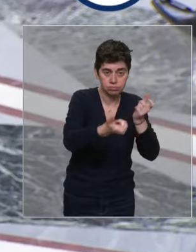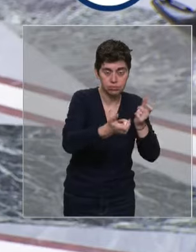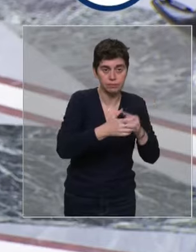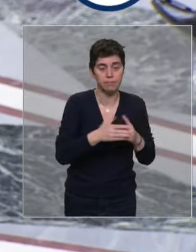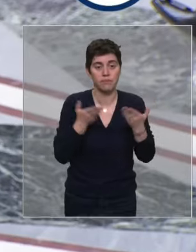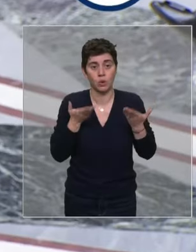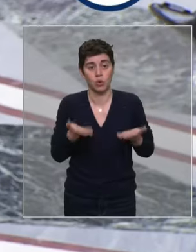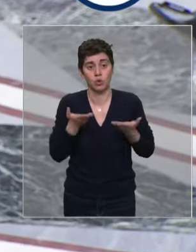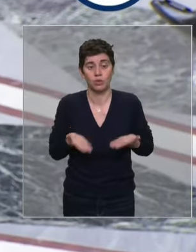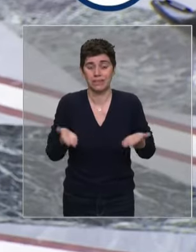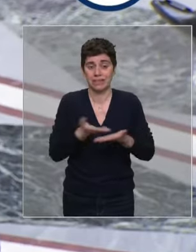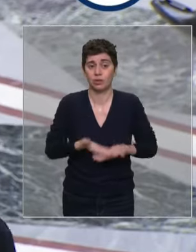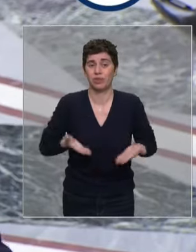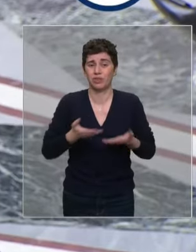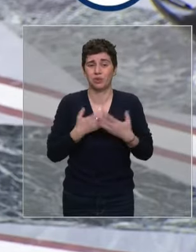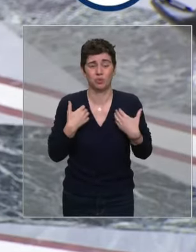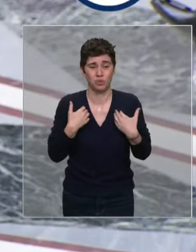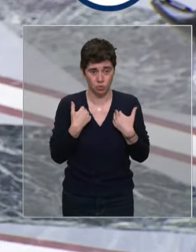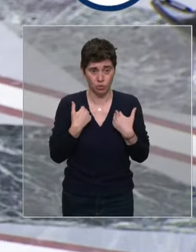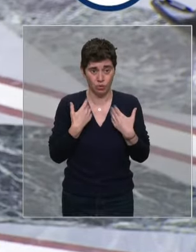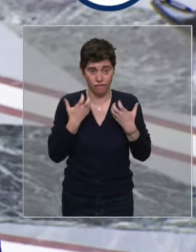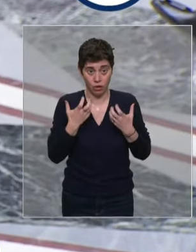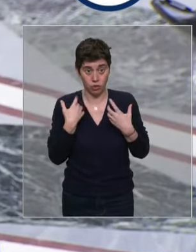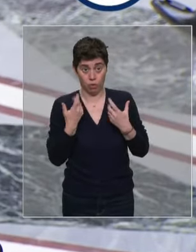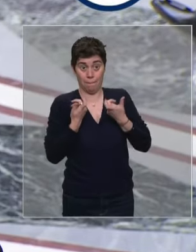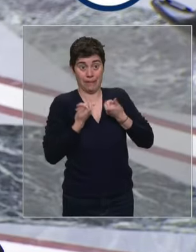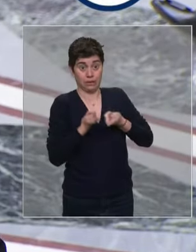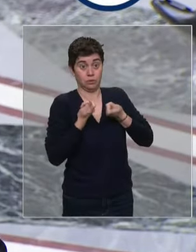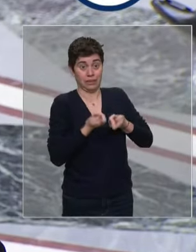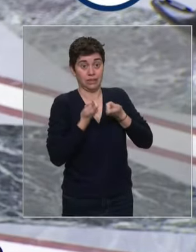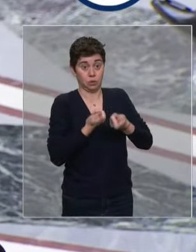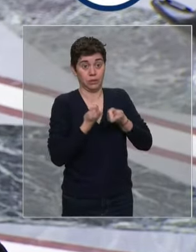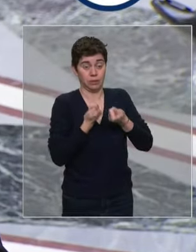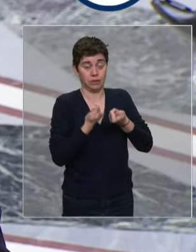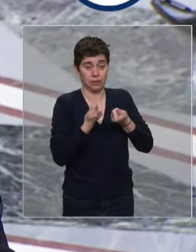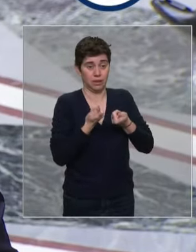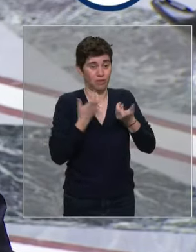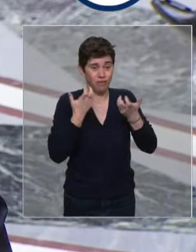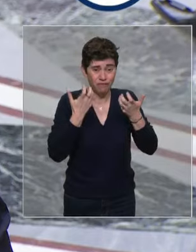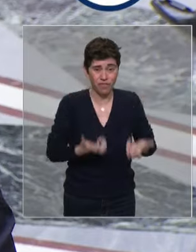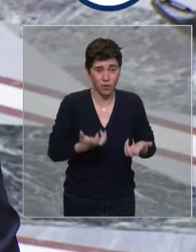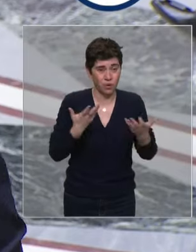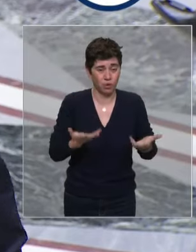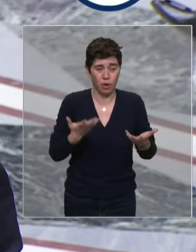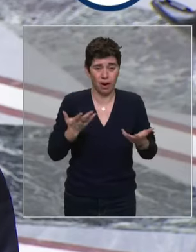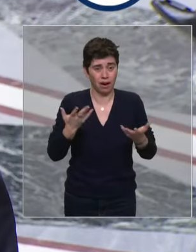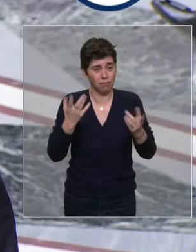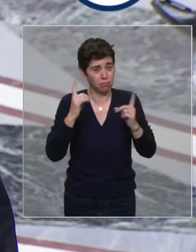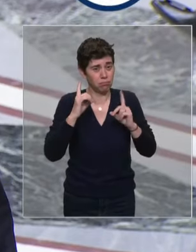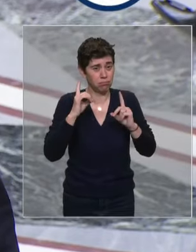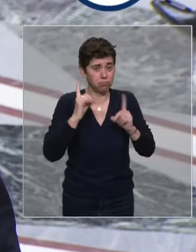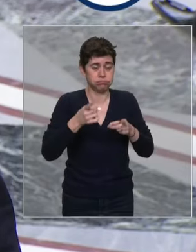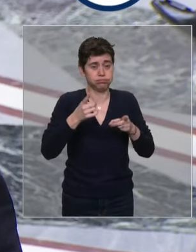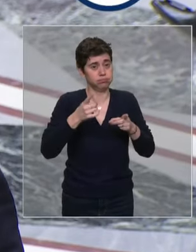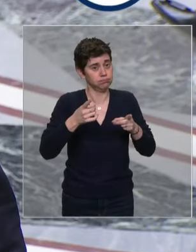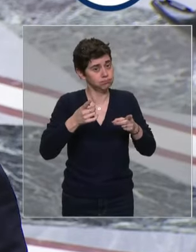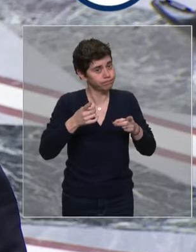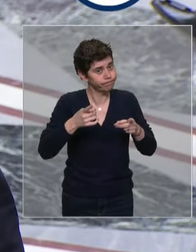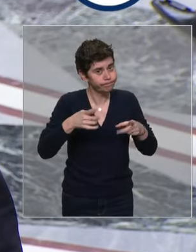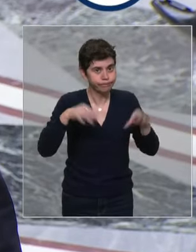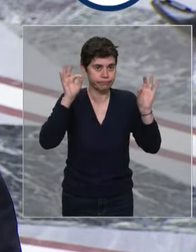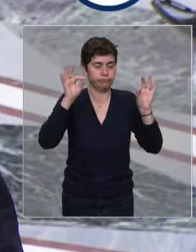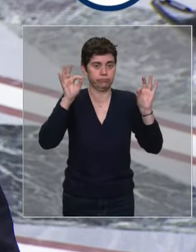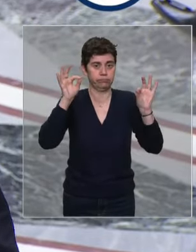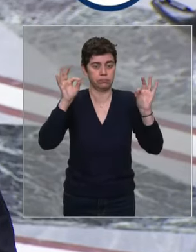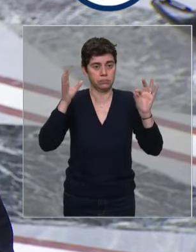situation que nous demandons et les pressions que nous exerçons sont sur l'arrêt immédiat des combats qui doit permettre la